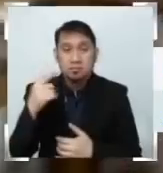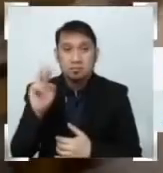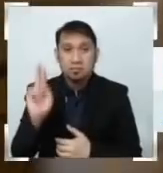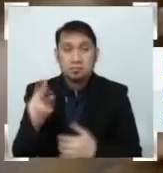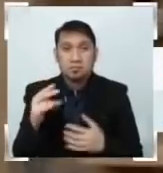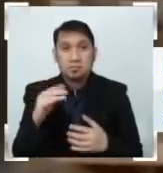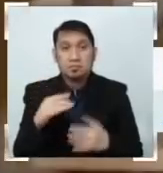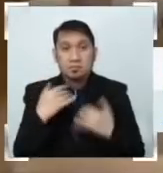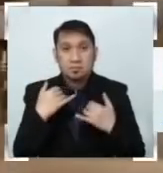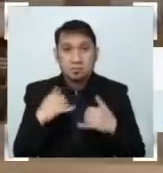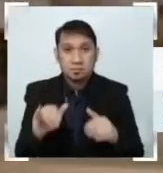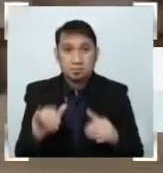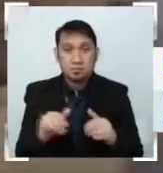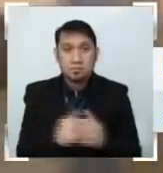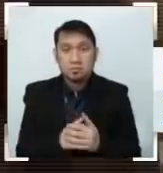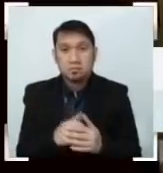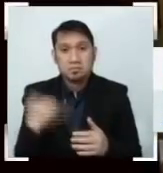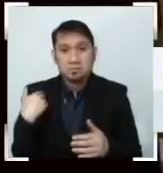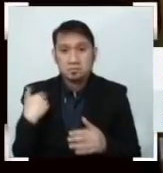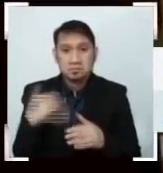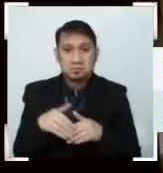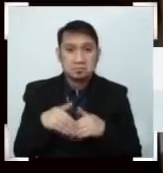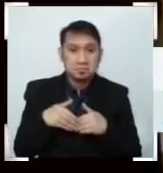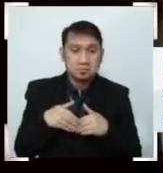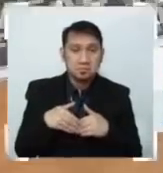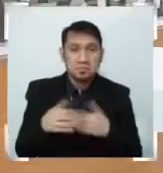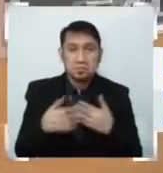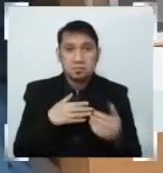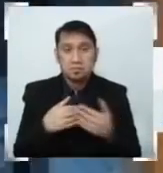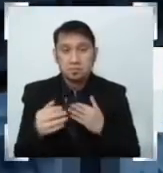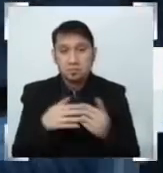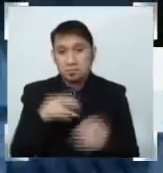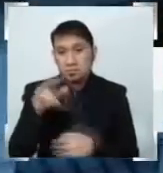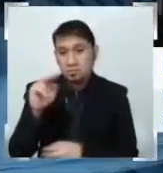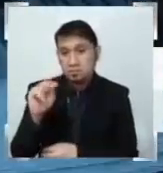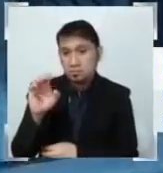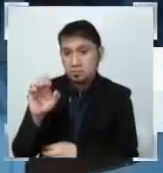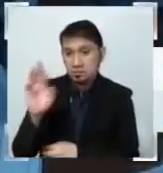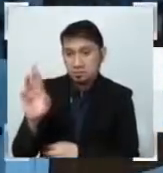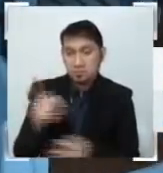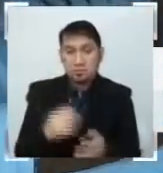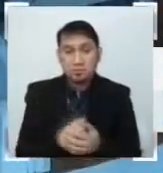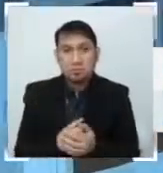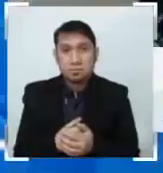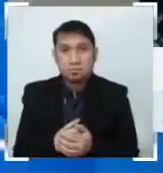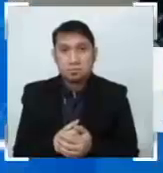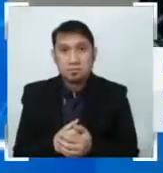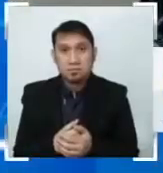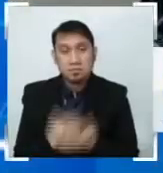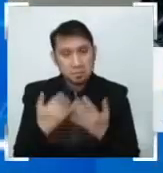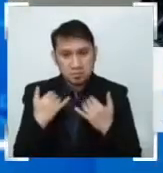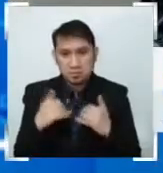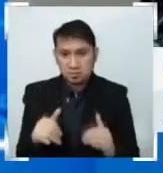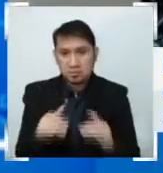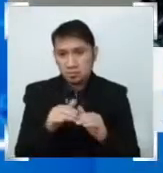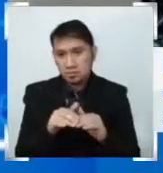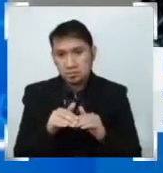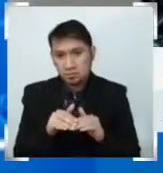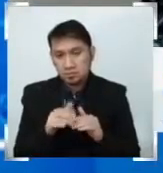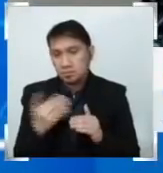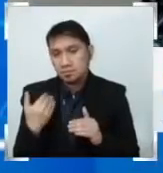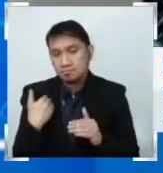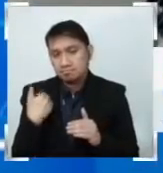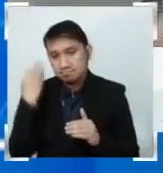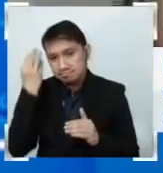quite hesitant. Even in NCR, there are still those who are reflecting and thinking